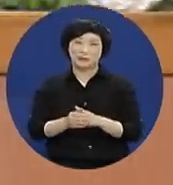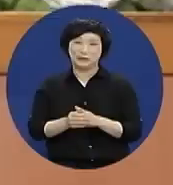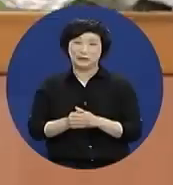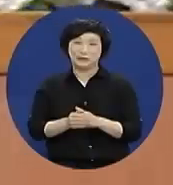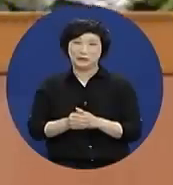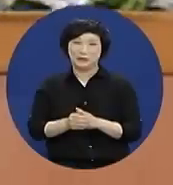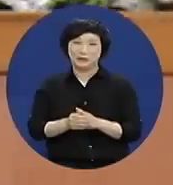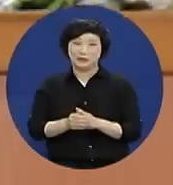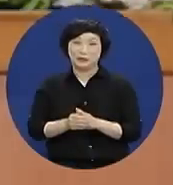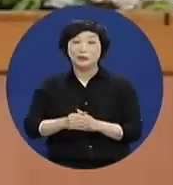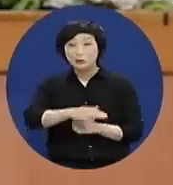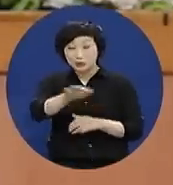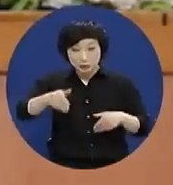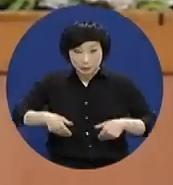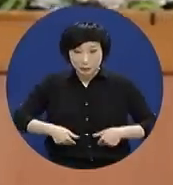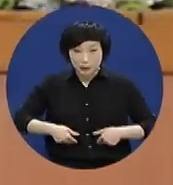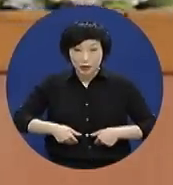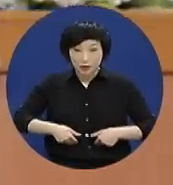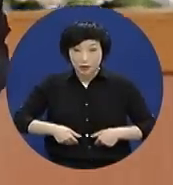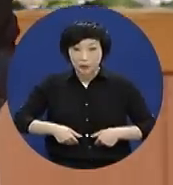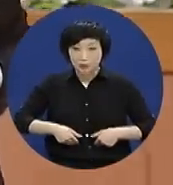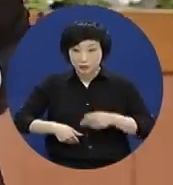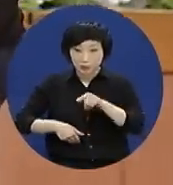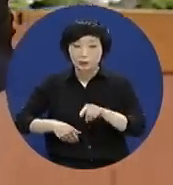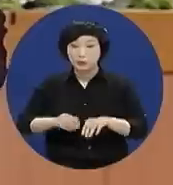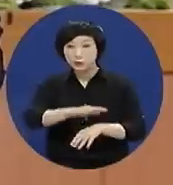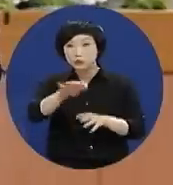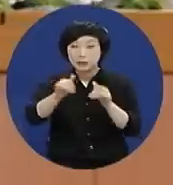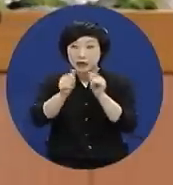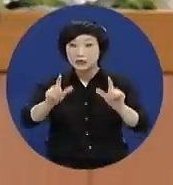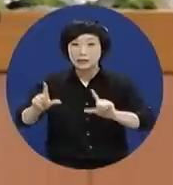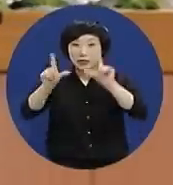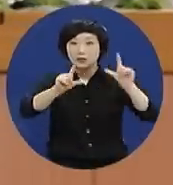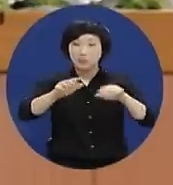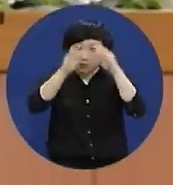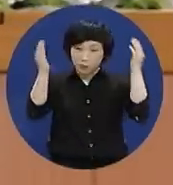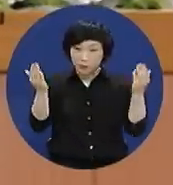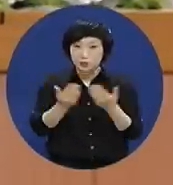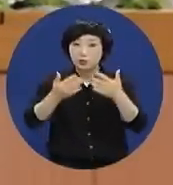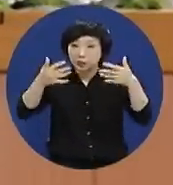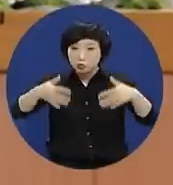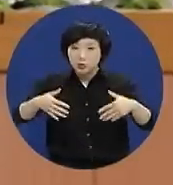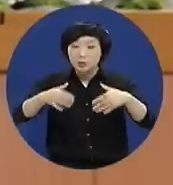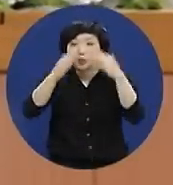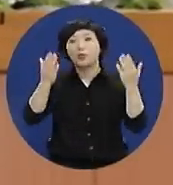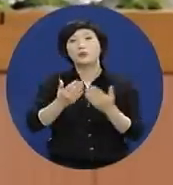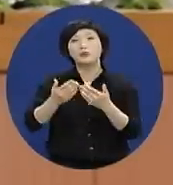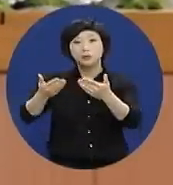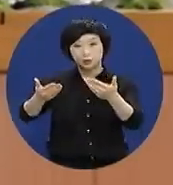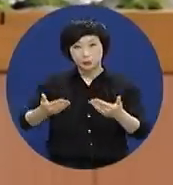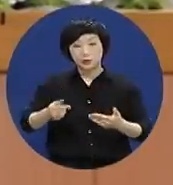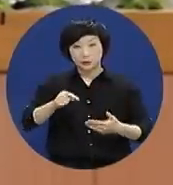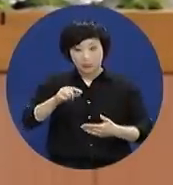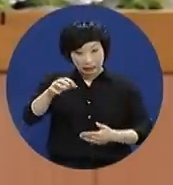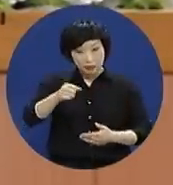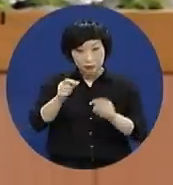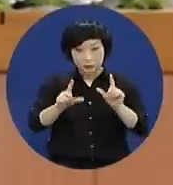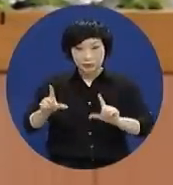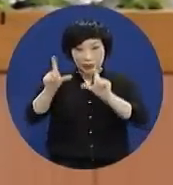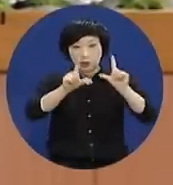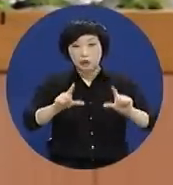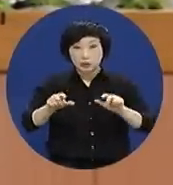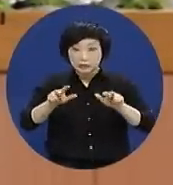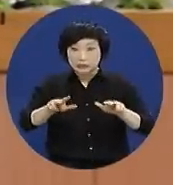て人間が生きることができるように全てのものを備えられて生きるようにして